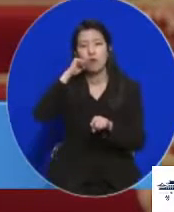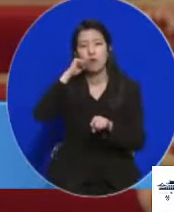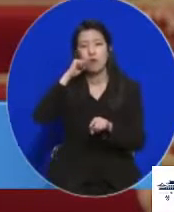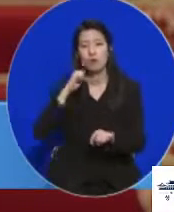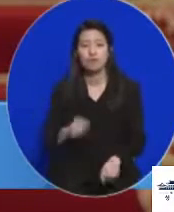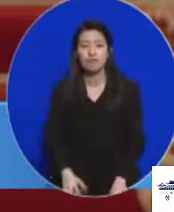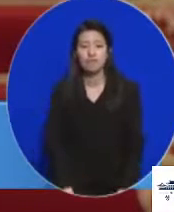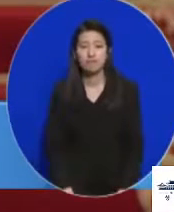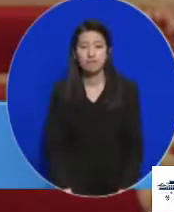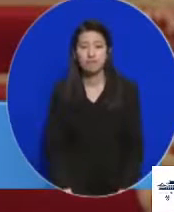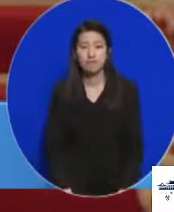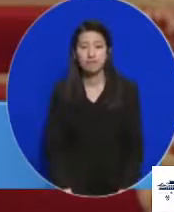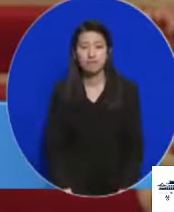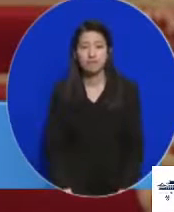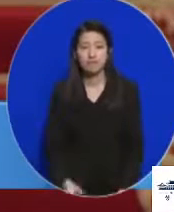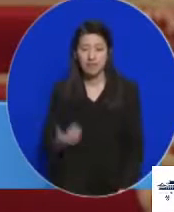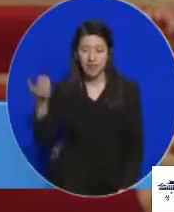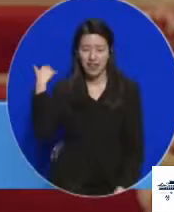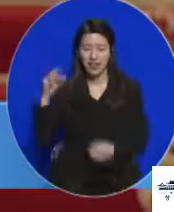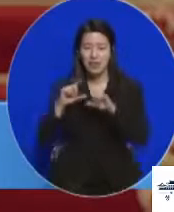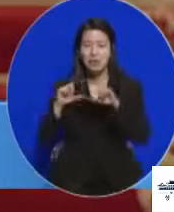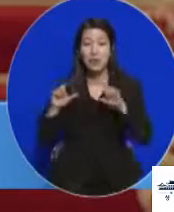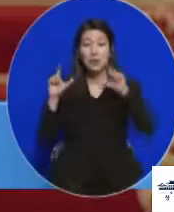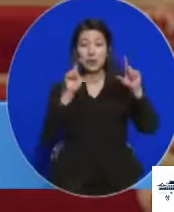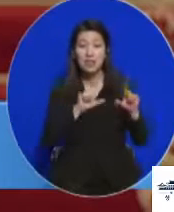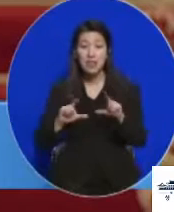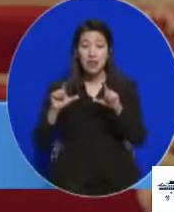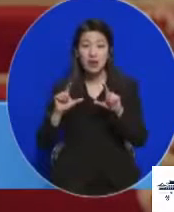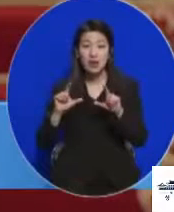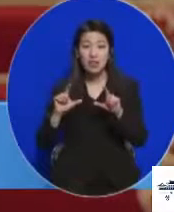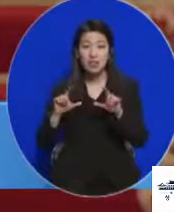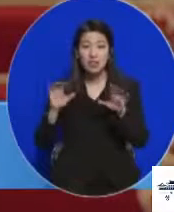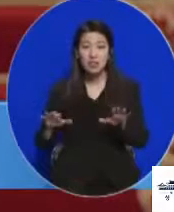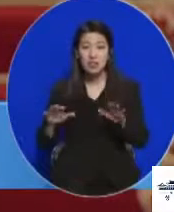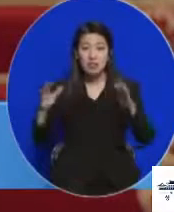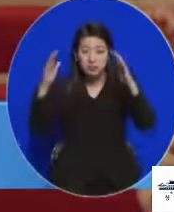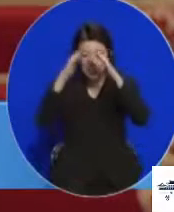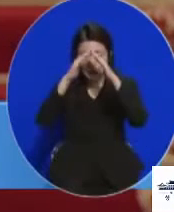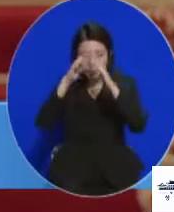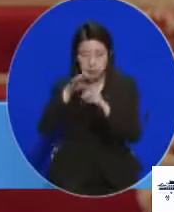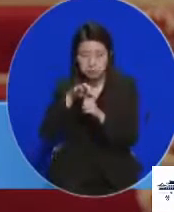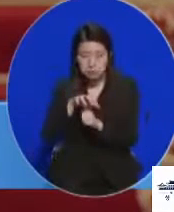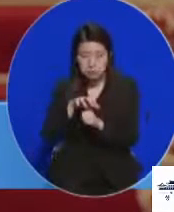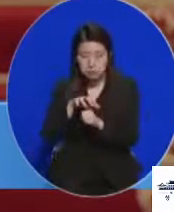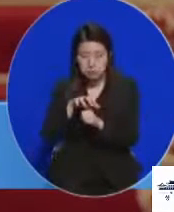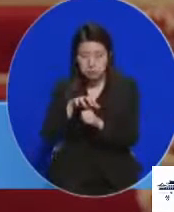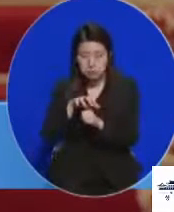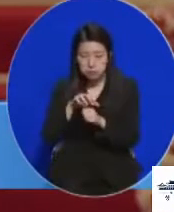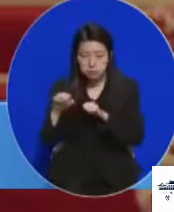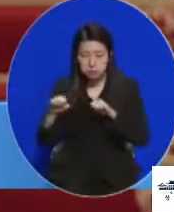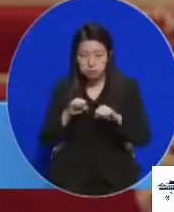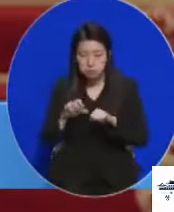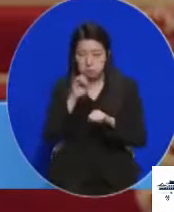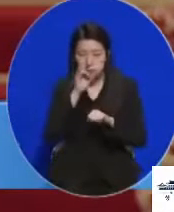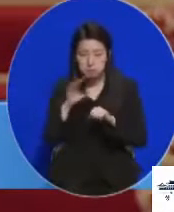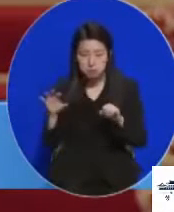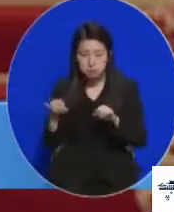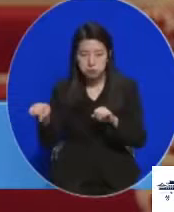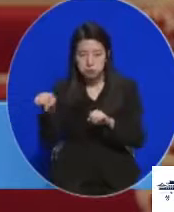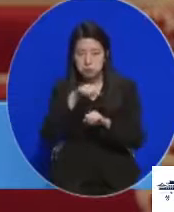일상을 상실로 가는 아픔도 계속되고 있습니다 고난의 시기를 건너고 계신